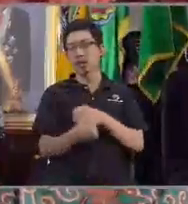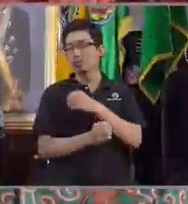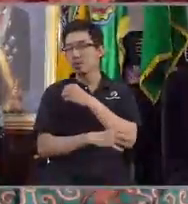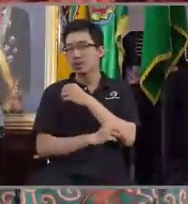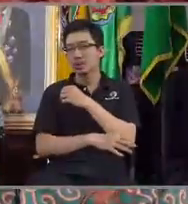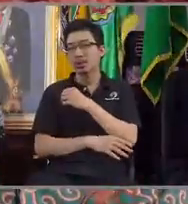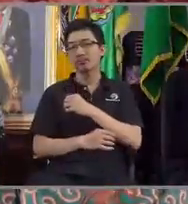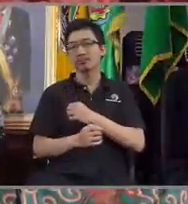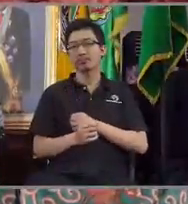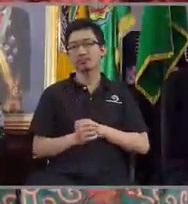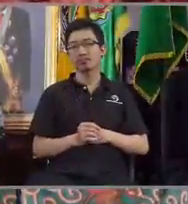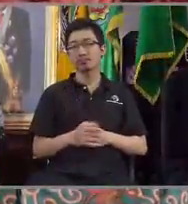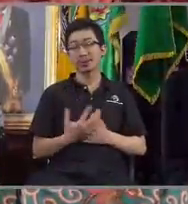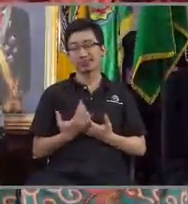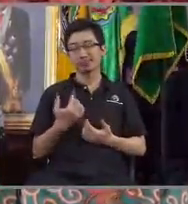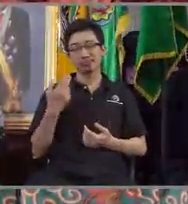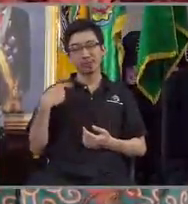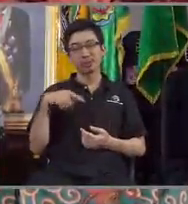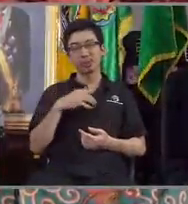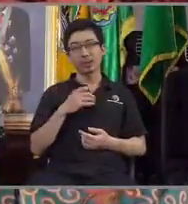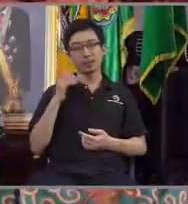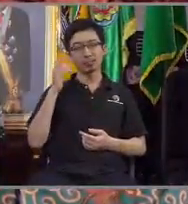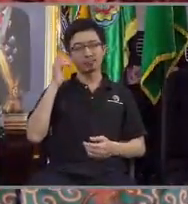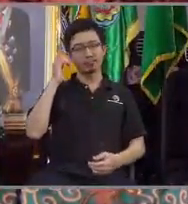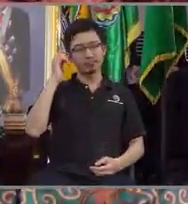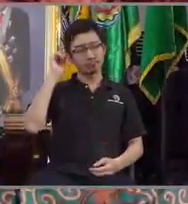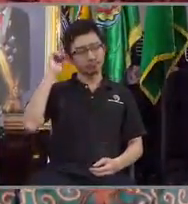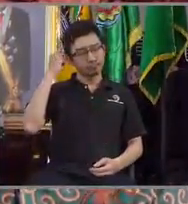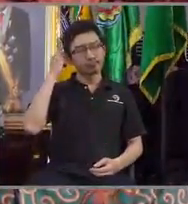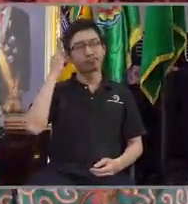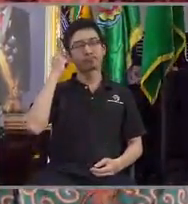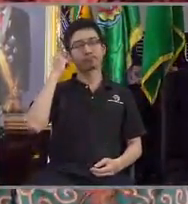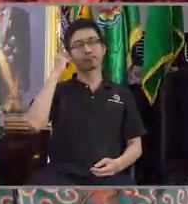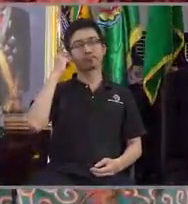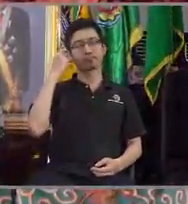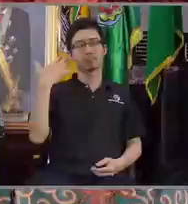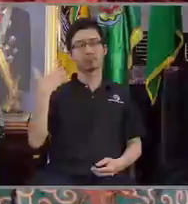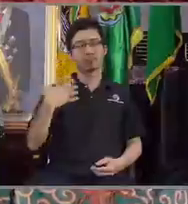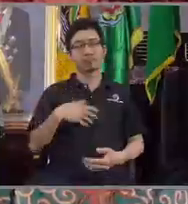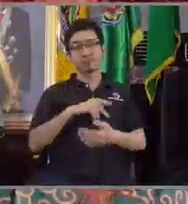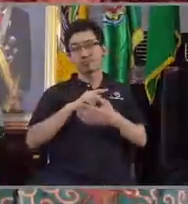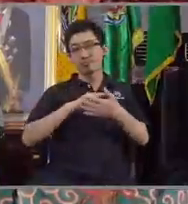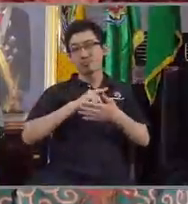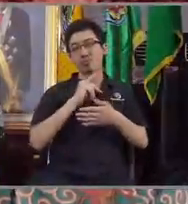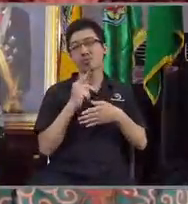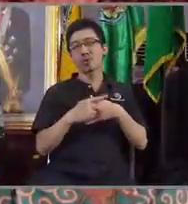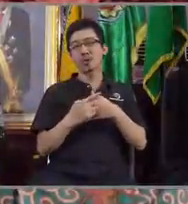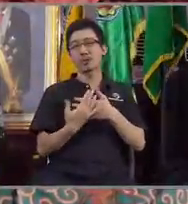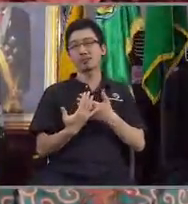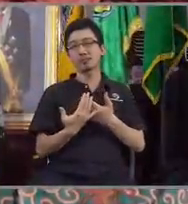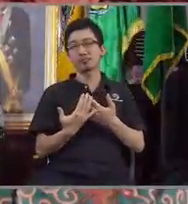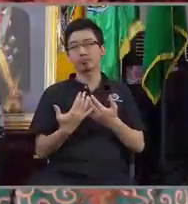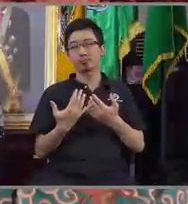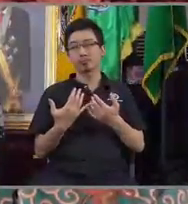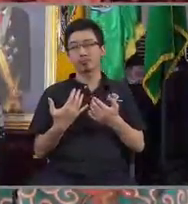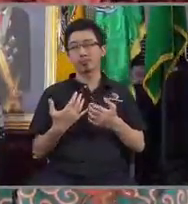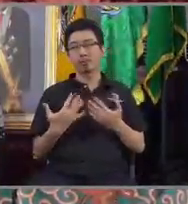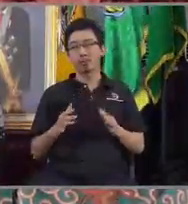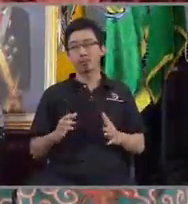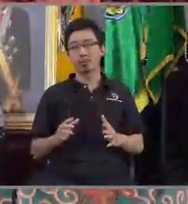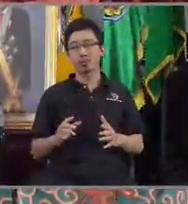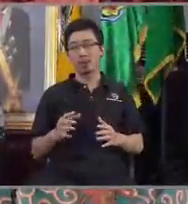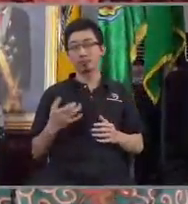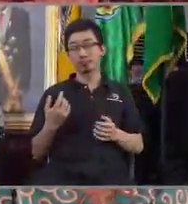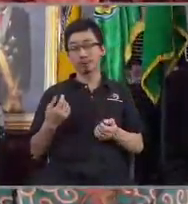tentu kami harus mengingatkan terus Hai program yang sudah sungguh-sungguh program yang sudah sangat serius gitu